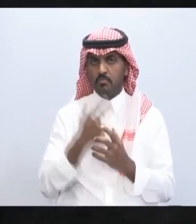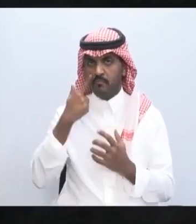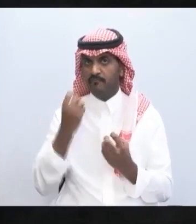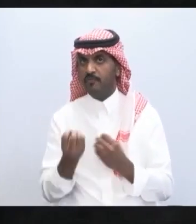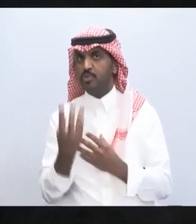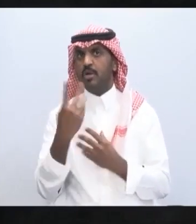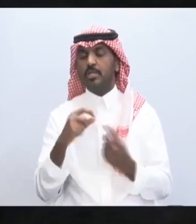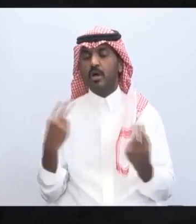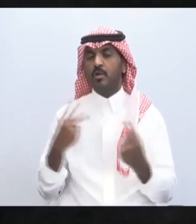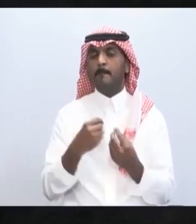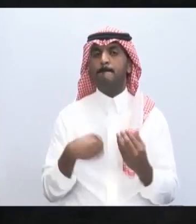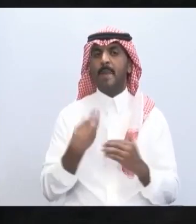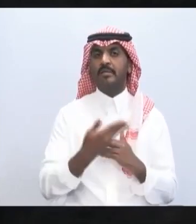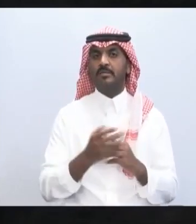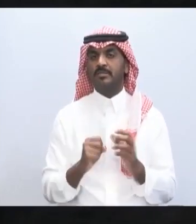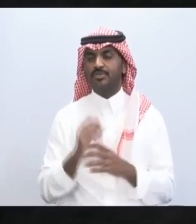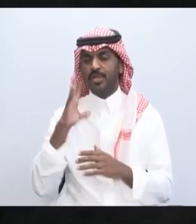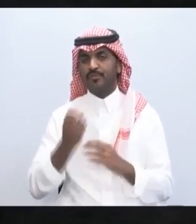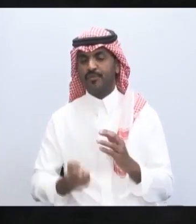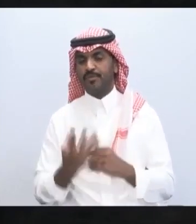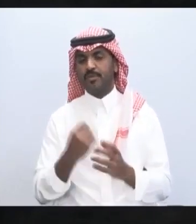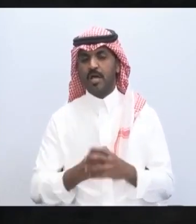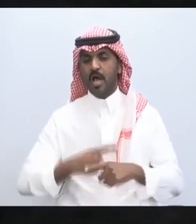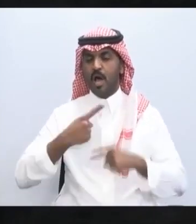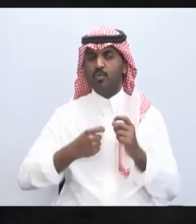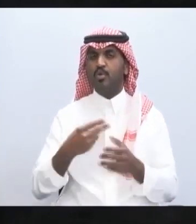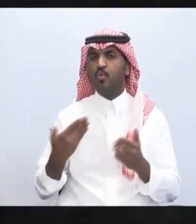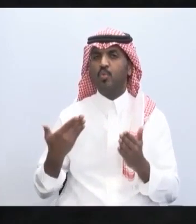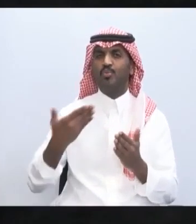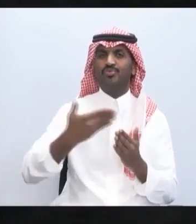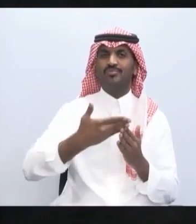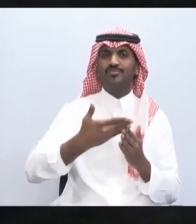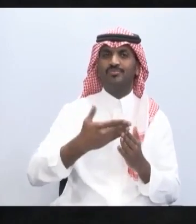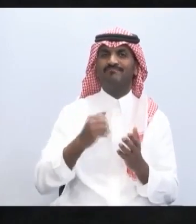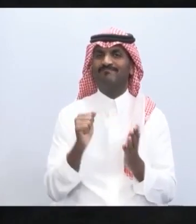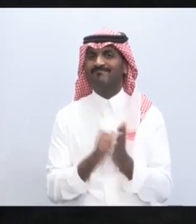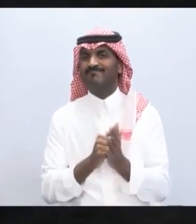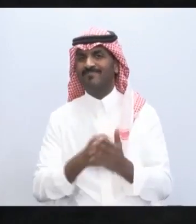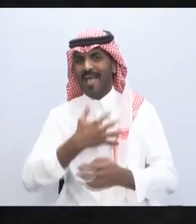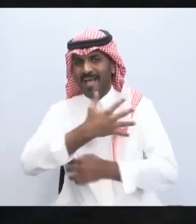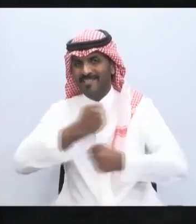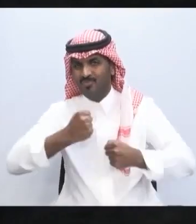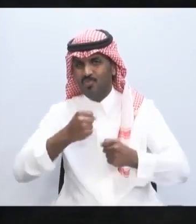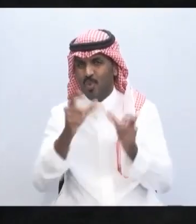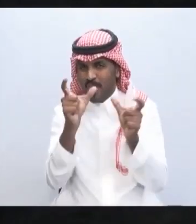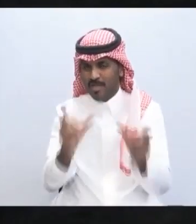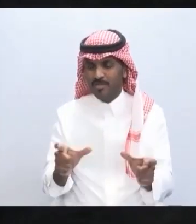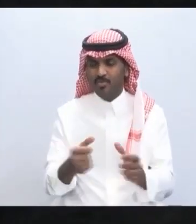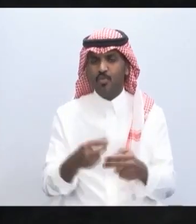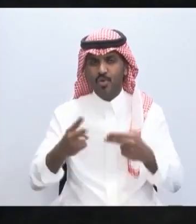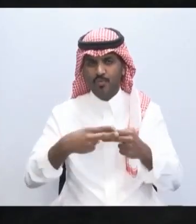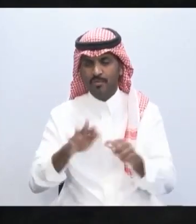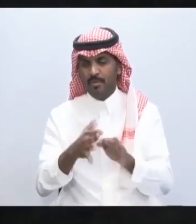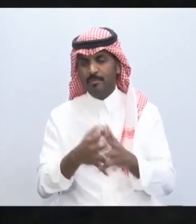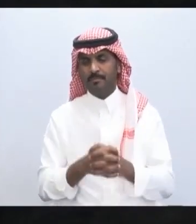باغته بعد الفجر حاول ان يعود مره اخرى الى الحصن ويتحصن ويقفل